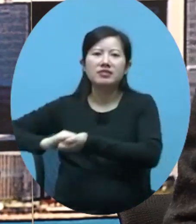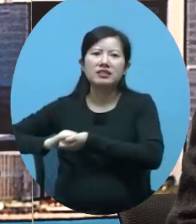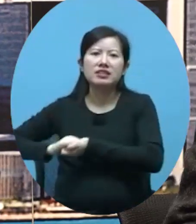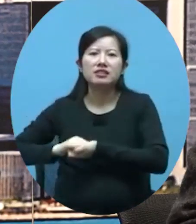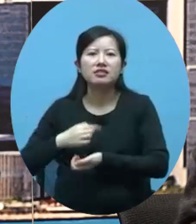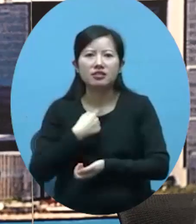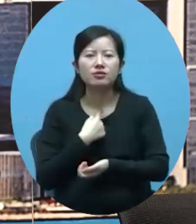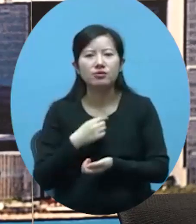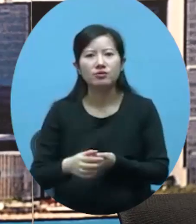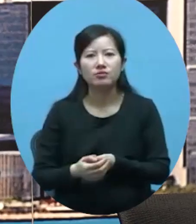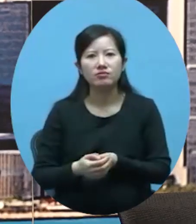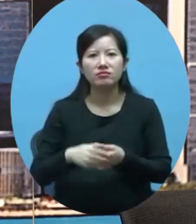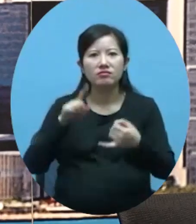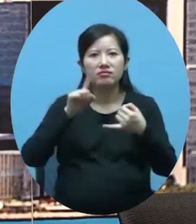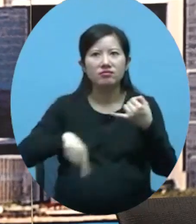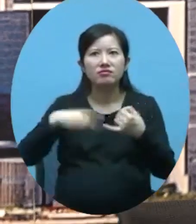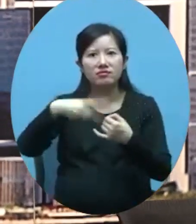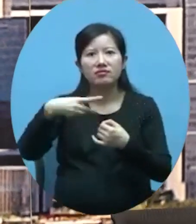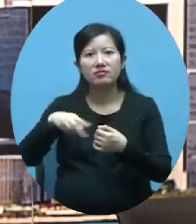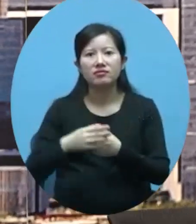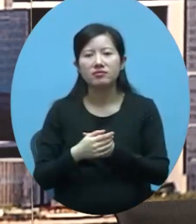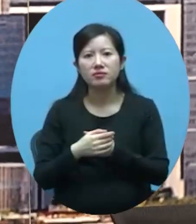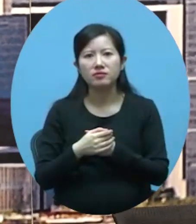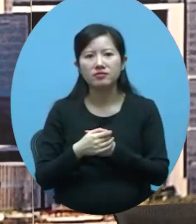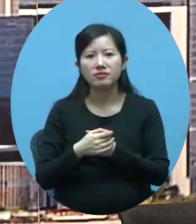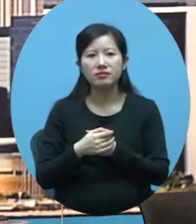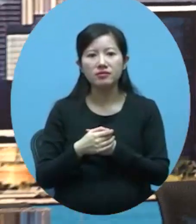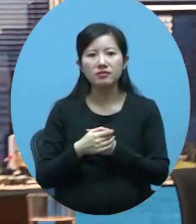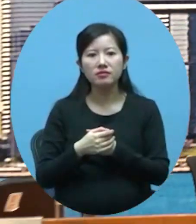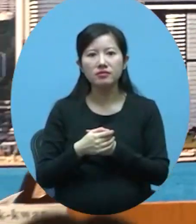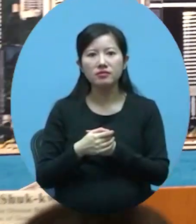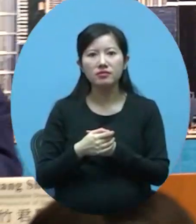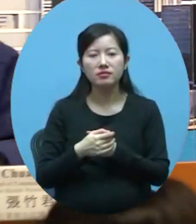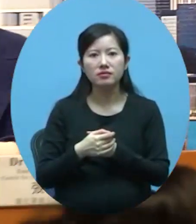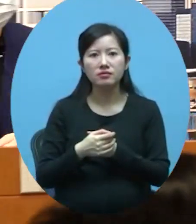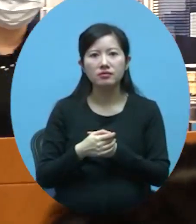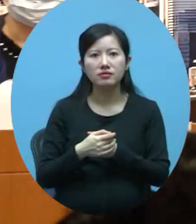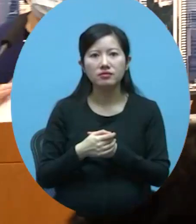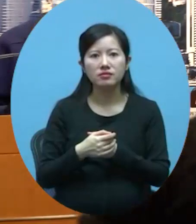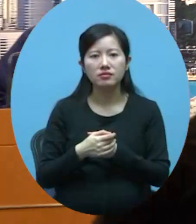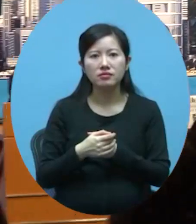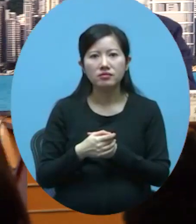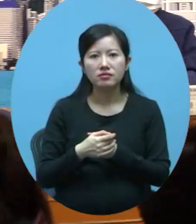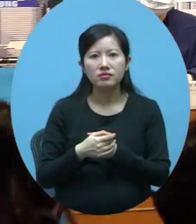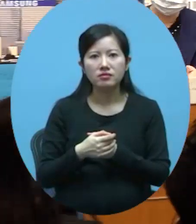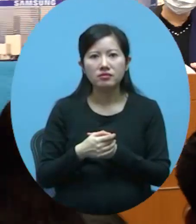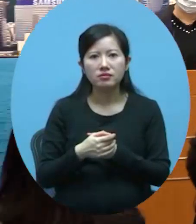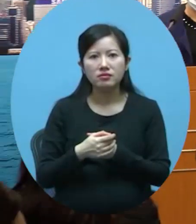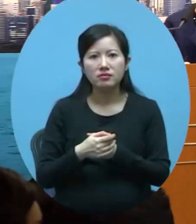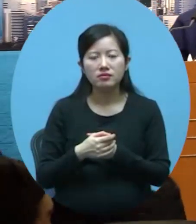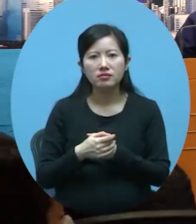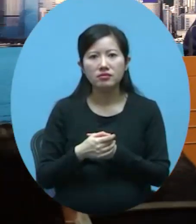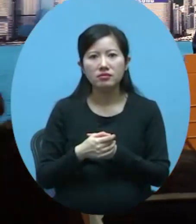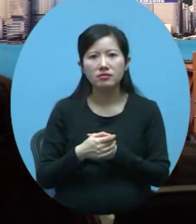最後兩條請後面各位朋友I'm Dr. ChuangI'm from ABS-CBN